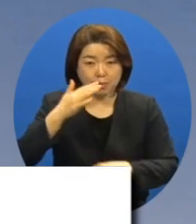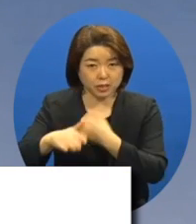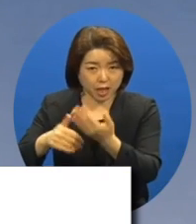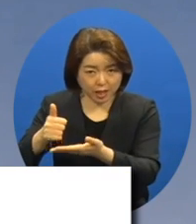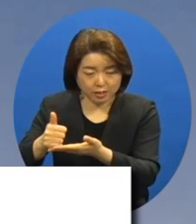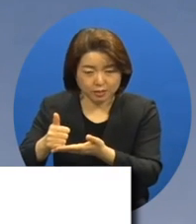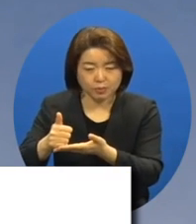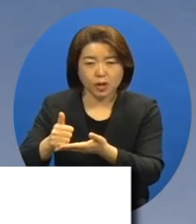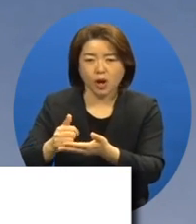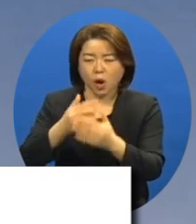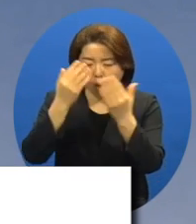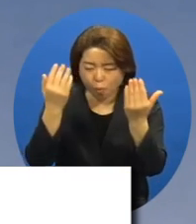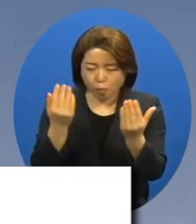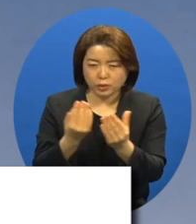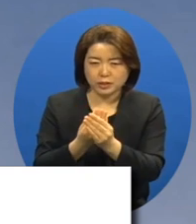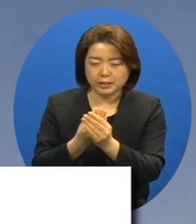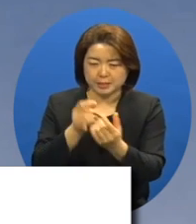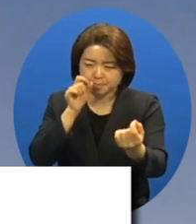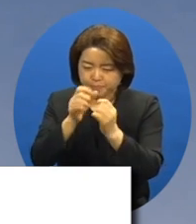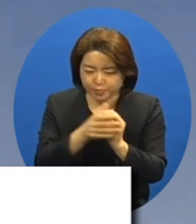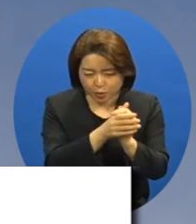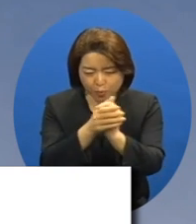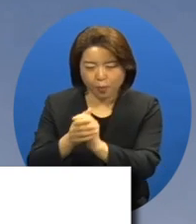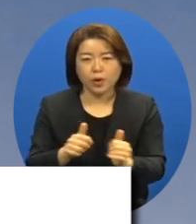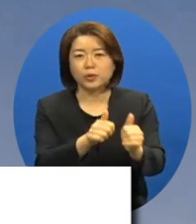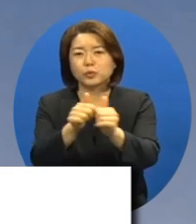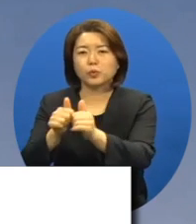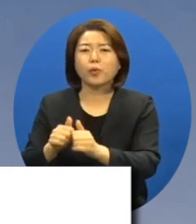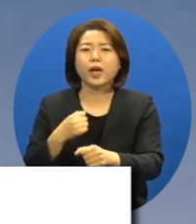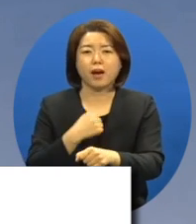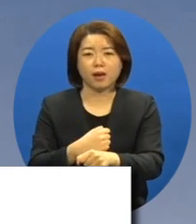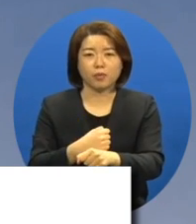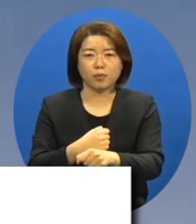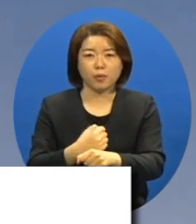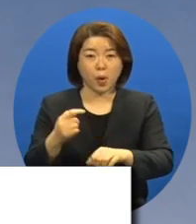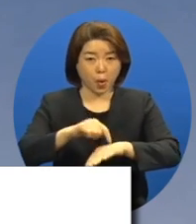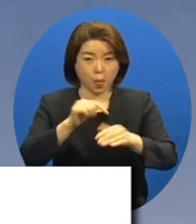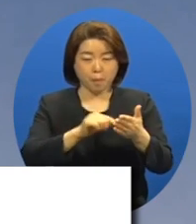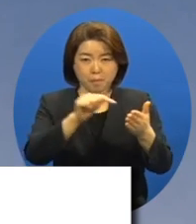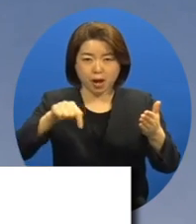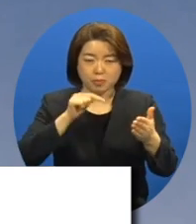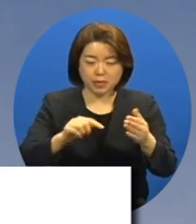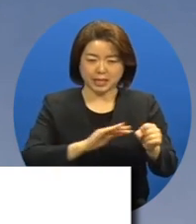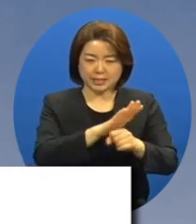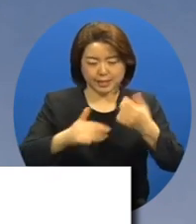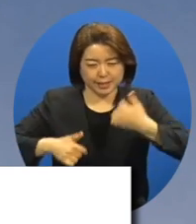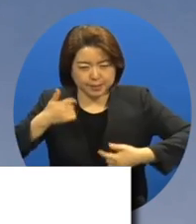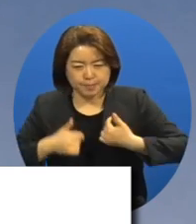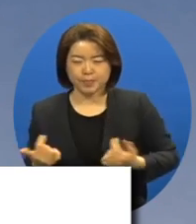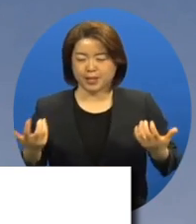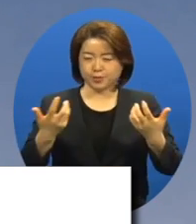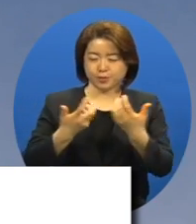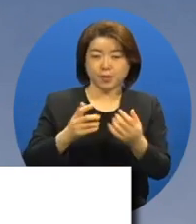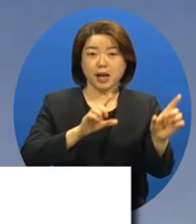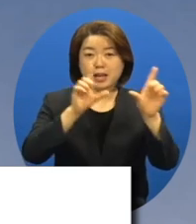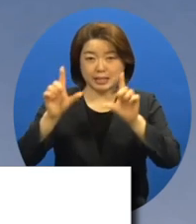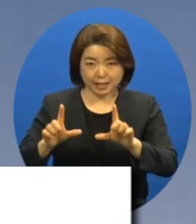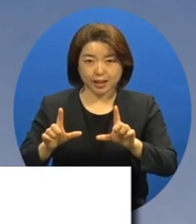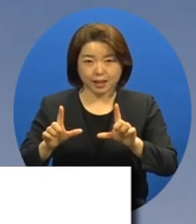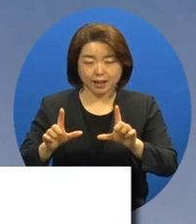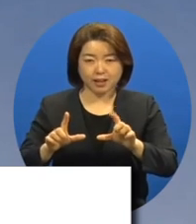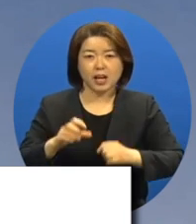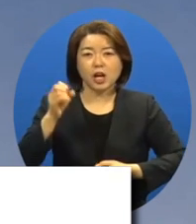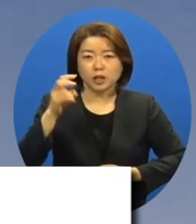온전히 침 미리 동행하고 마음에 사랑과 기쁨이 충만한 삶을 살면서